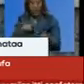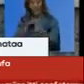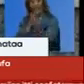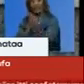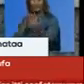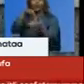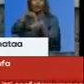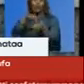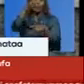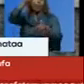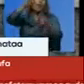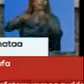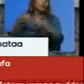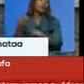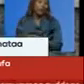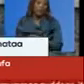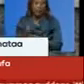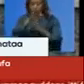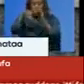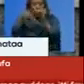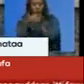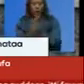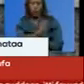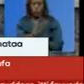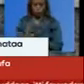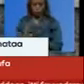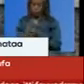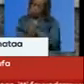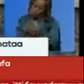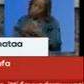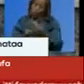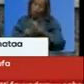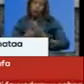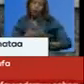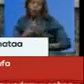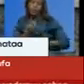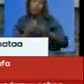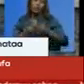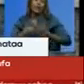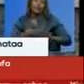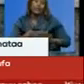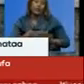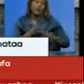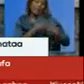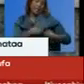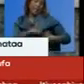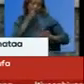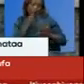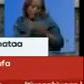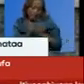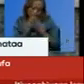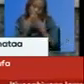መቆም ባልቻልኩ ነበር። ለሁላችሁም ውድ ጓዶቼና ጓደኞቼ ከልብ የመነጨ